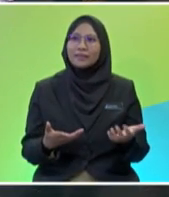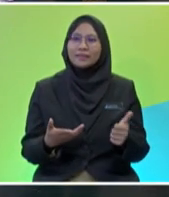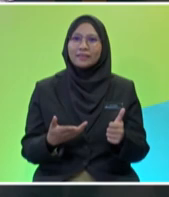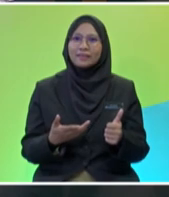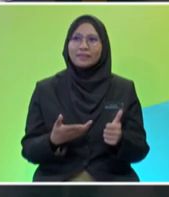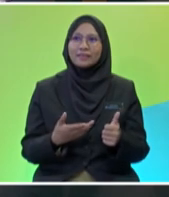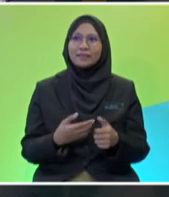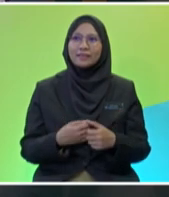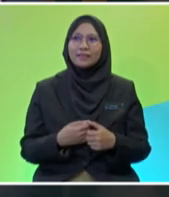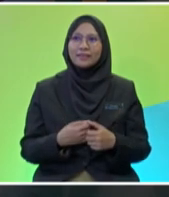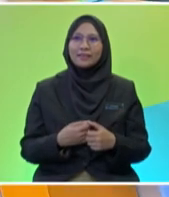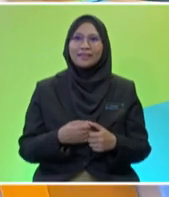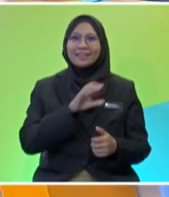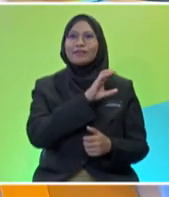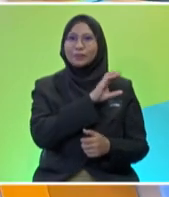di